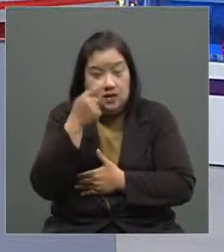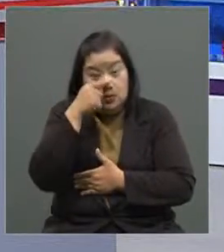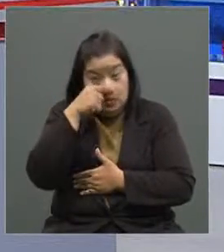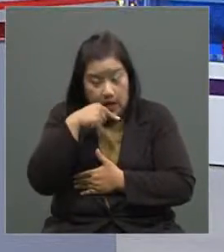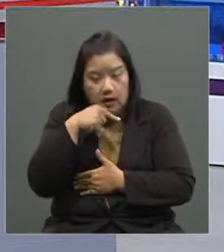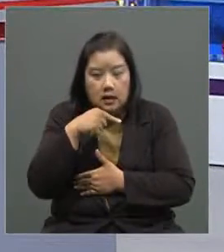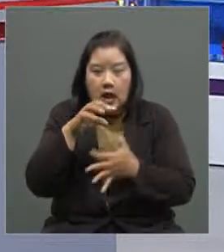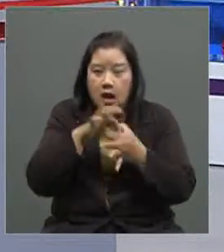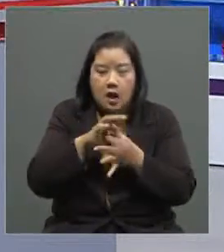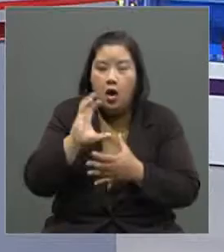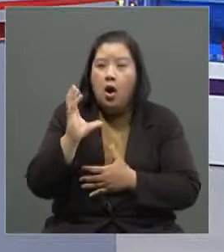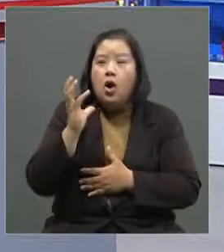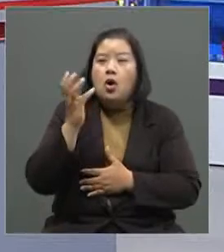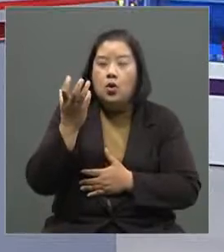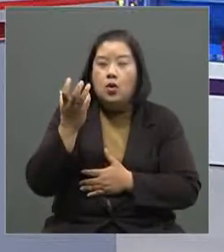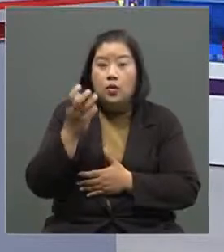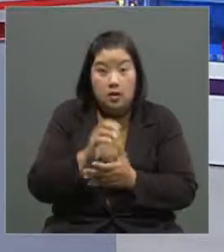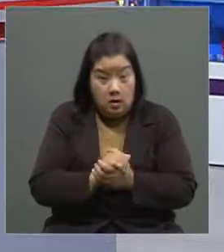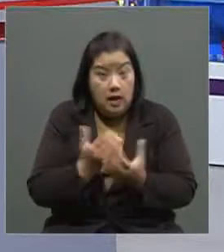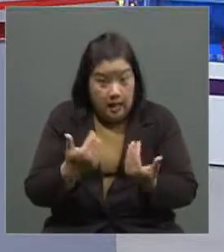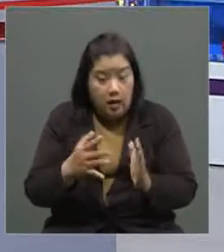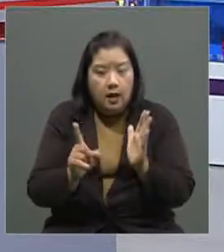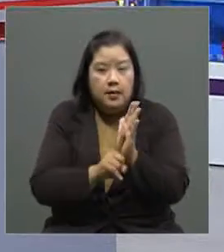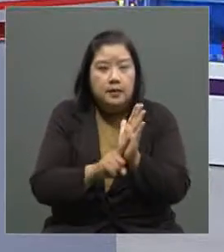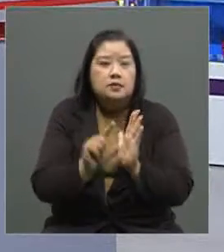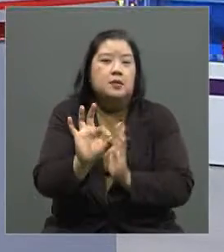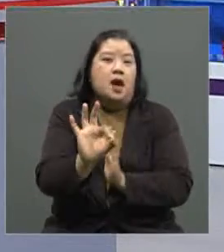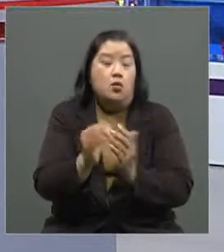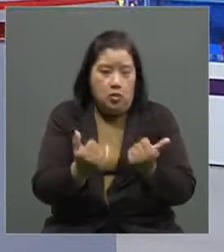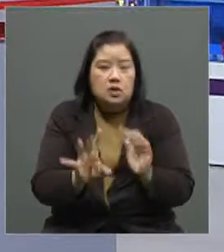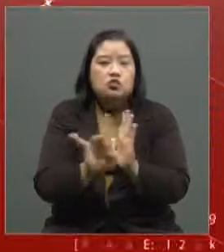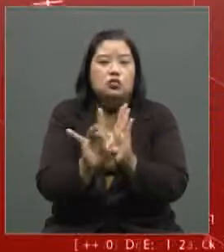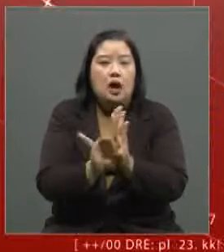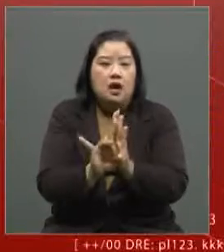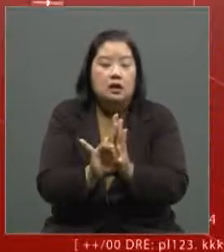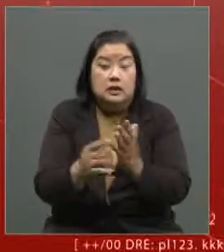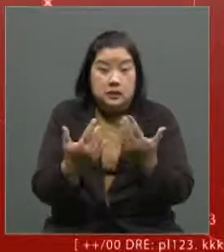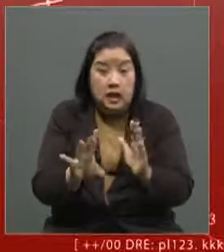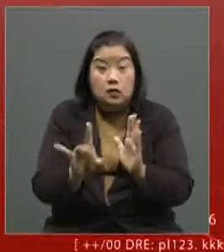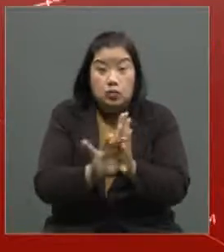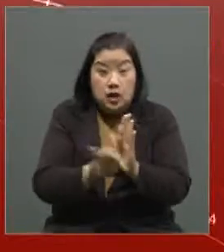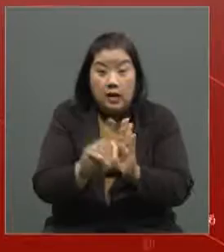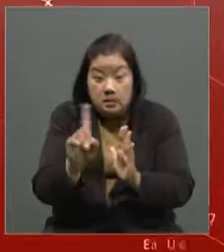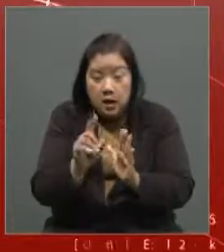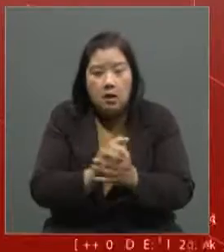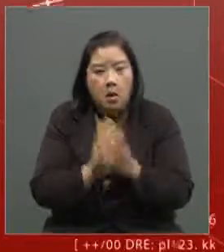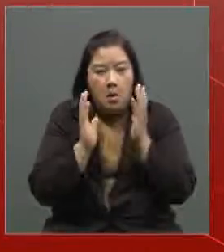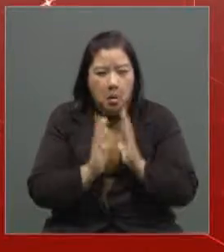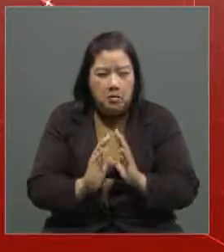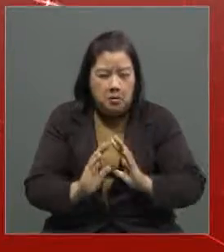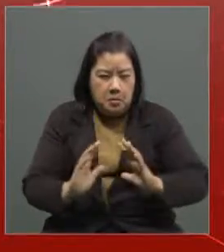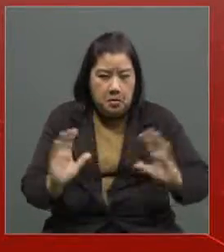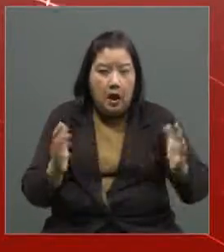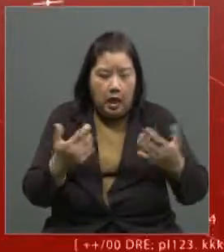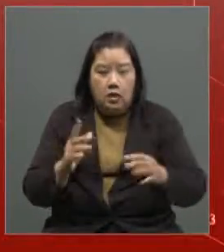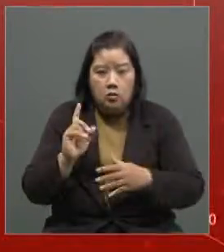ไปทั่วโลกการที่จัดขึ้นเป็นครั้งที่29แล้วนะครับแต่ว่าวันนี้วันสุดท้ายแล้วนะแล้วพอวันสุดท้ายเนี่ยคนแน่นมากที่สุดเลยนะต้องไปเก็บ